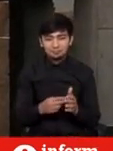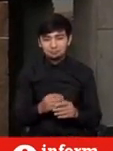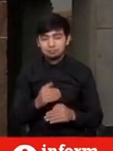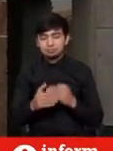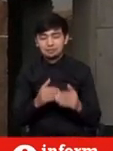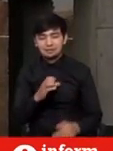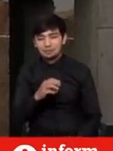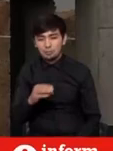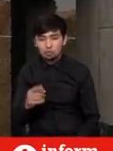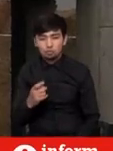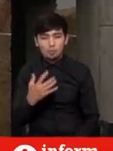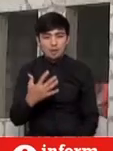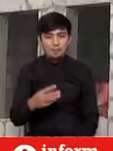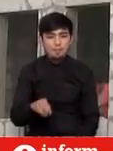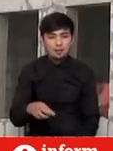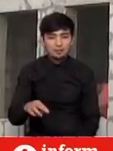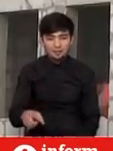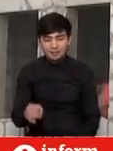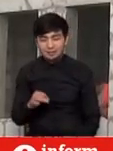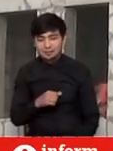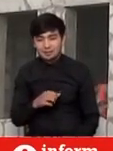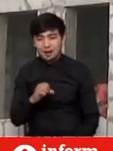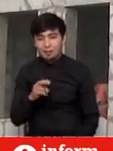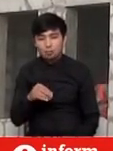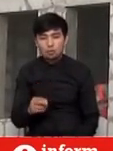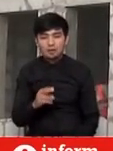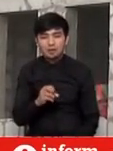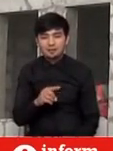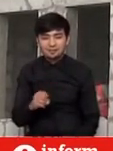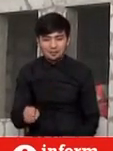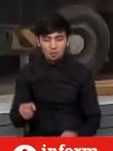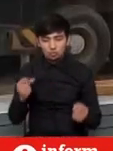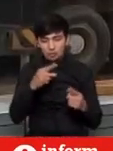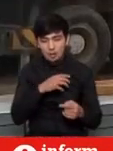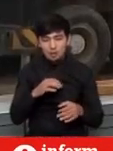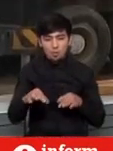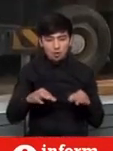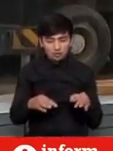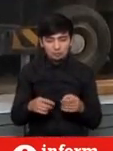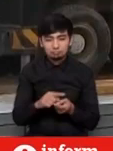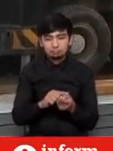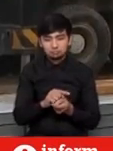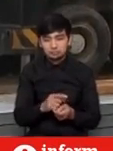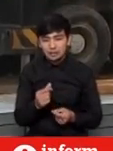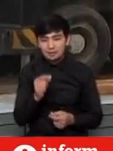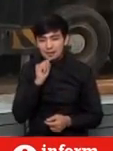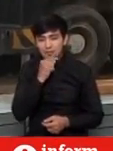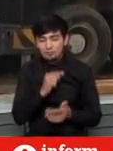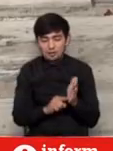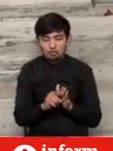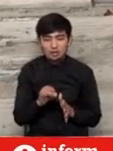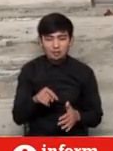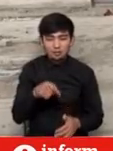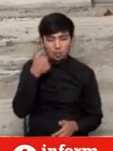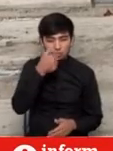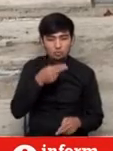на целых 105 млрд тенге это выявили в самрук казана констракшн проекты пересмотрели а средства сэкономили всего поже в этом